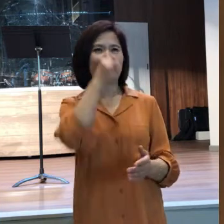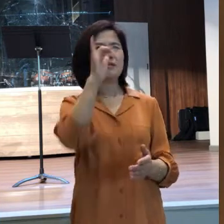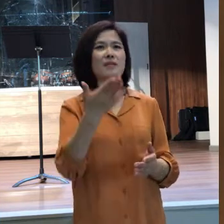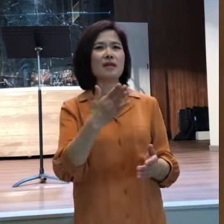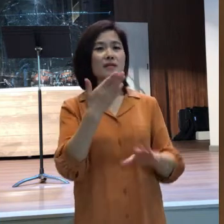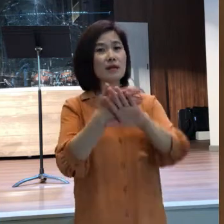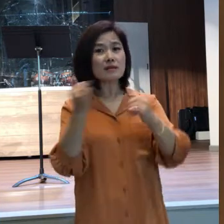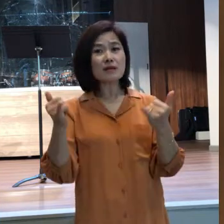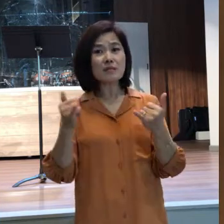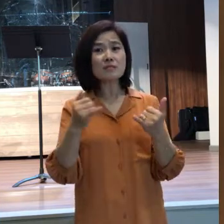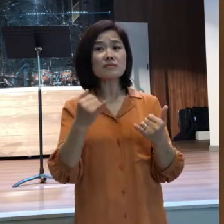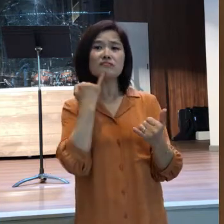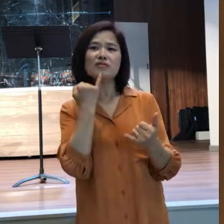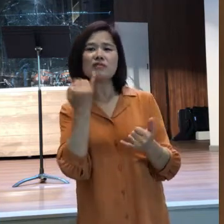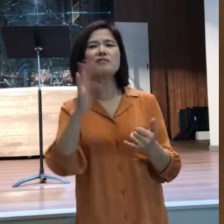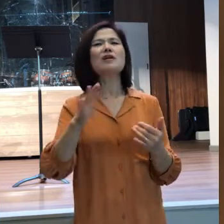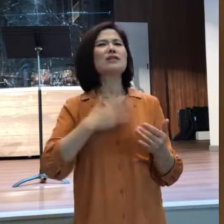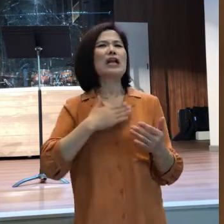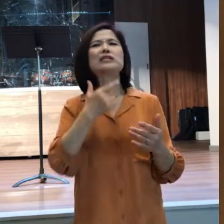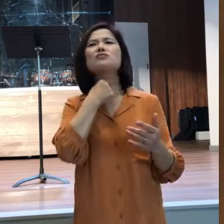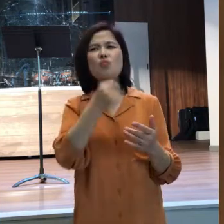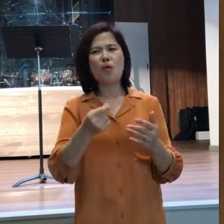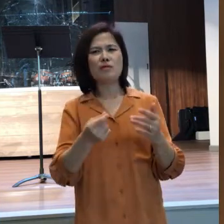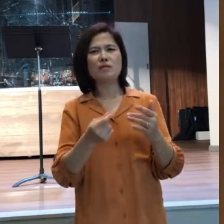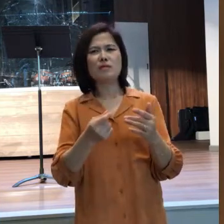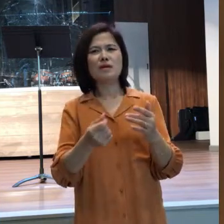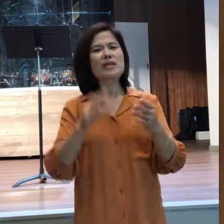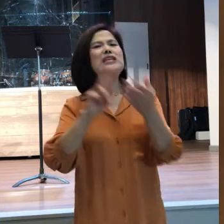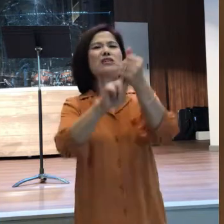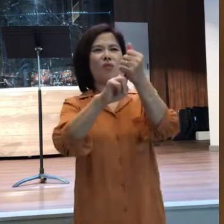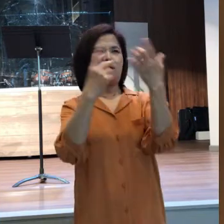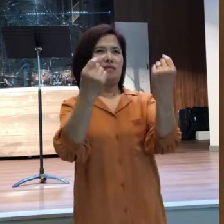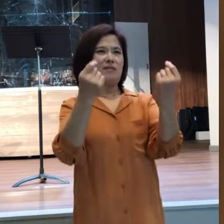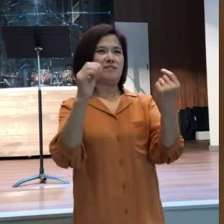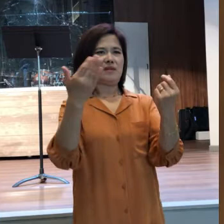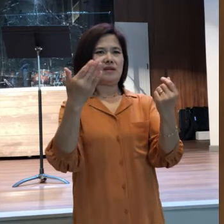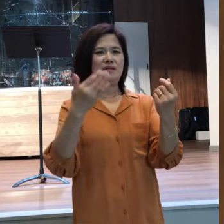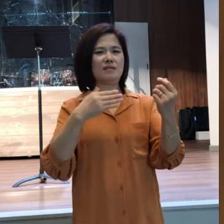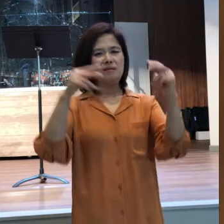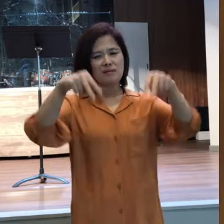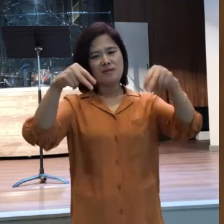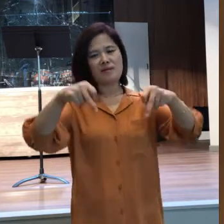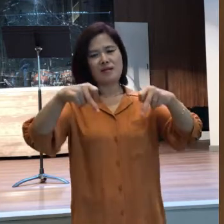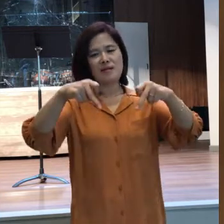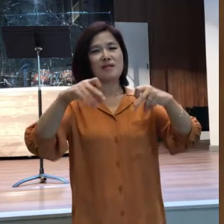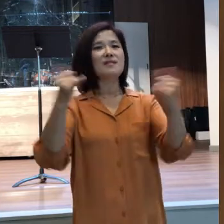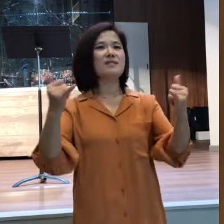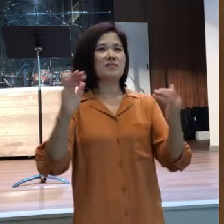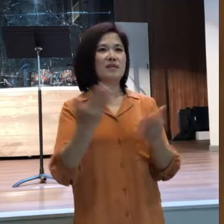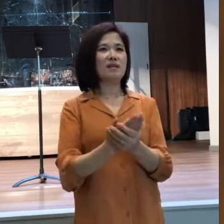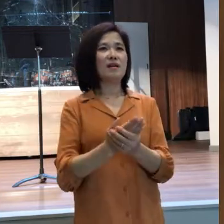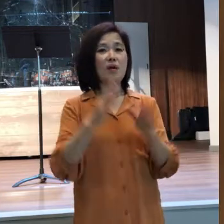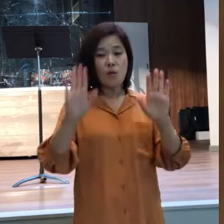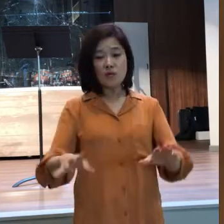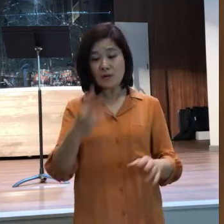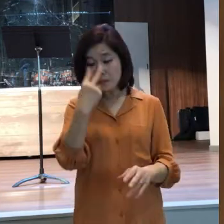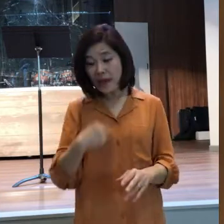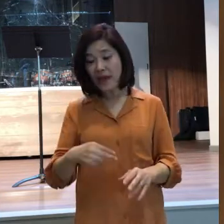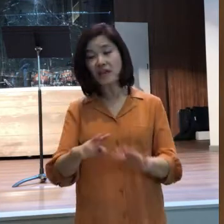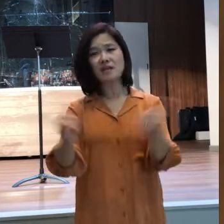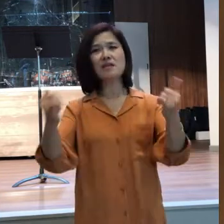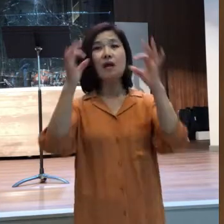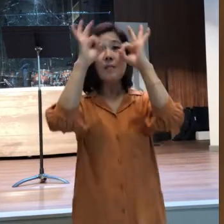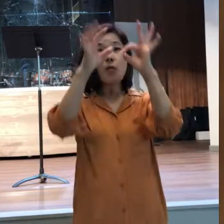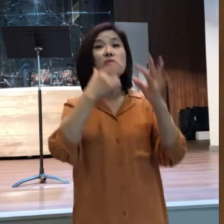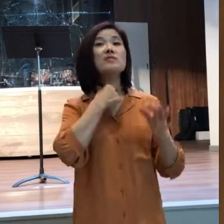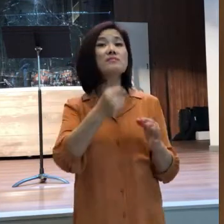당연한 것이 꿈이요 소원으로 살아야 하는 존재가 장애인입니다. 오늘 앞 못 보는 이 맹인은 보고